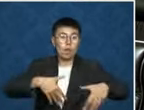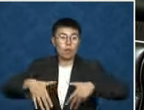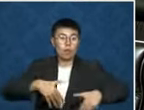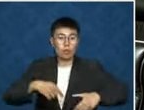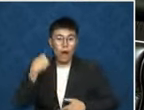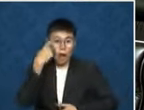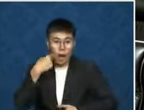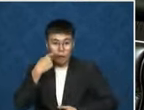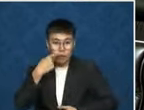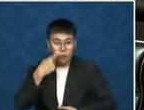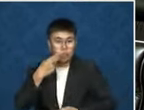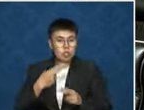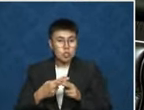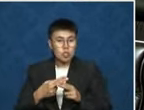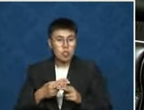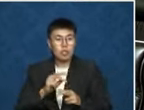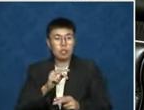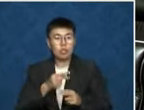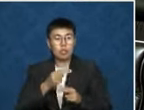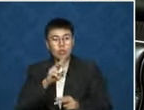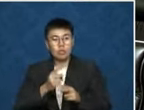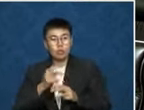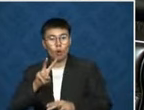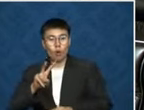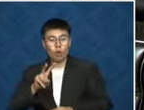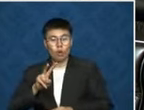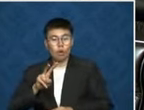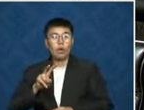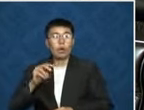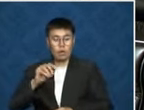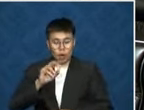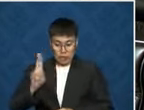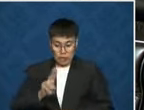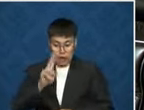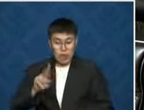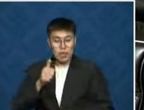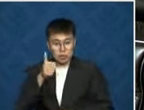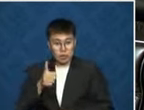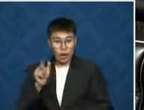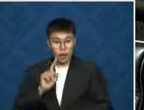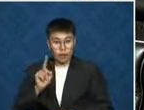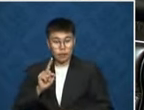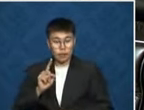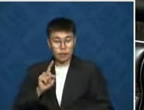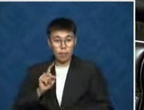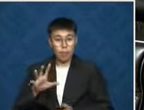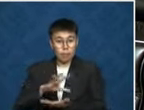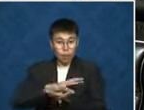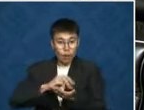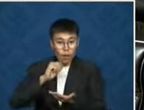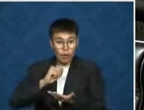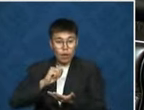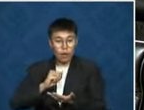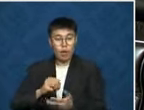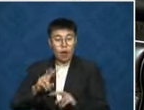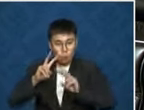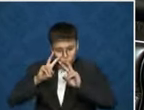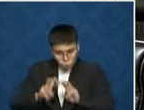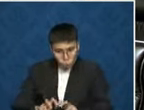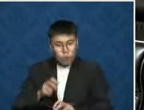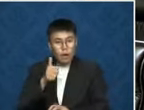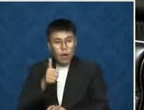าใครเป็นใครเนี่ยแล้วเปิดเผยข้อมูลต่างๆเหล่านี้ให้ทุกภาคส่วนสามารถไปใช้ได้นะครับฝั่งของมหาวิทยาลัยเองก็สามารถเอาไปวิจัยได้นะ